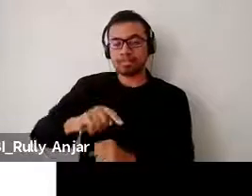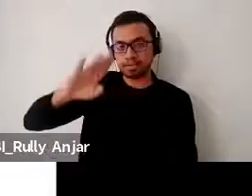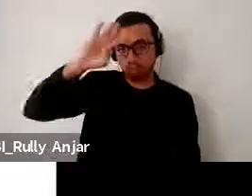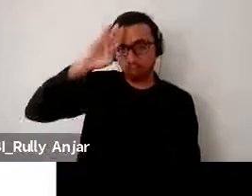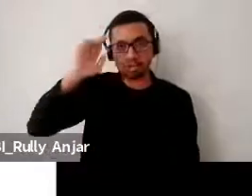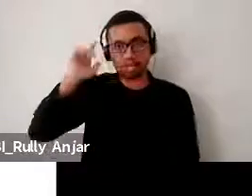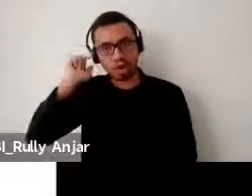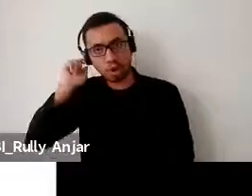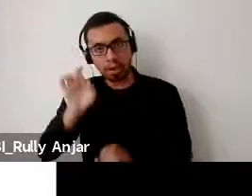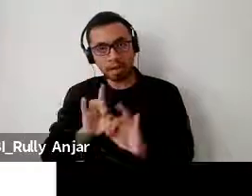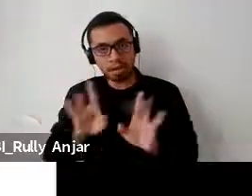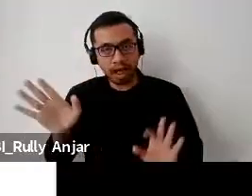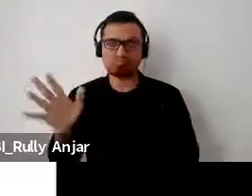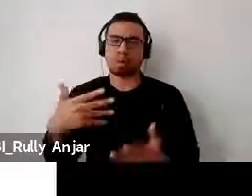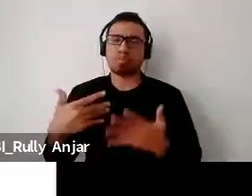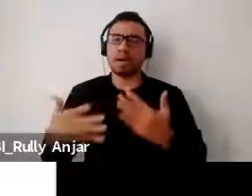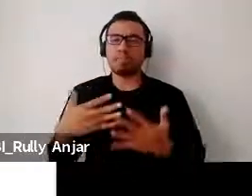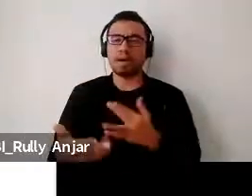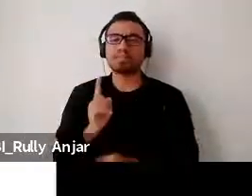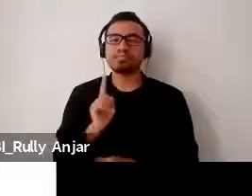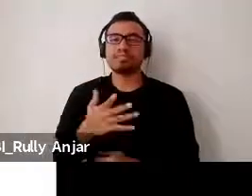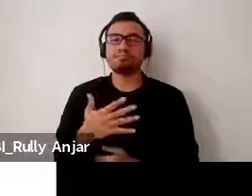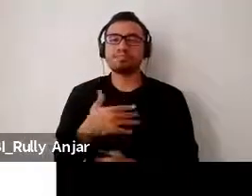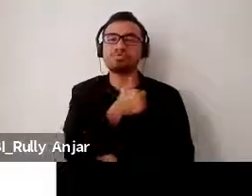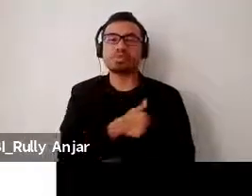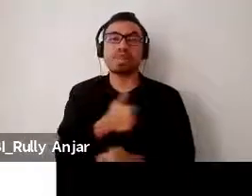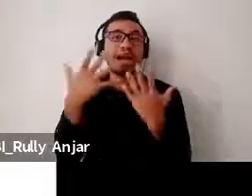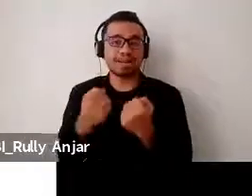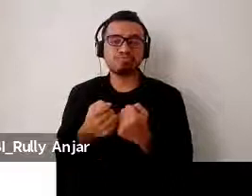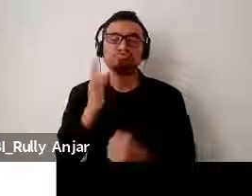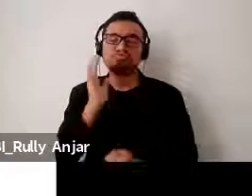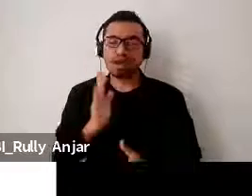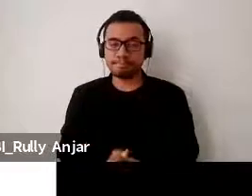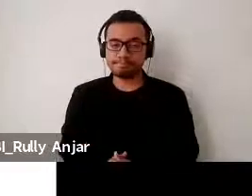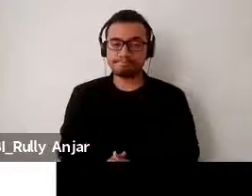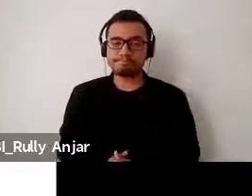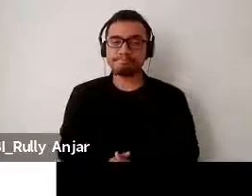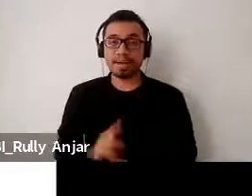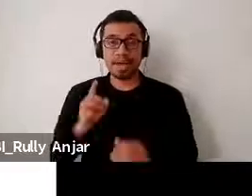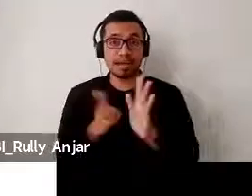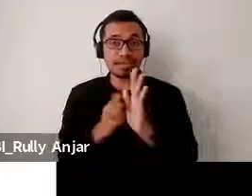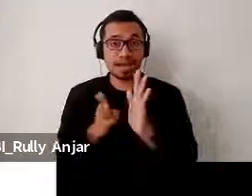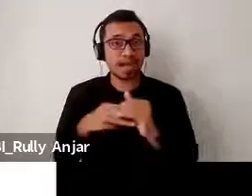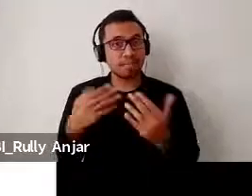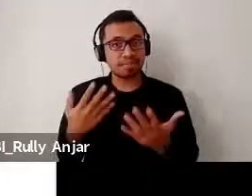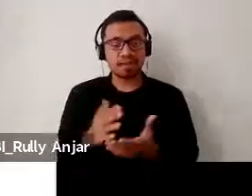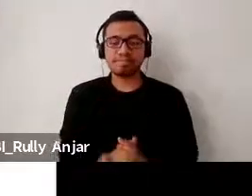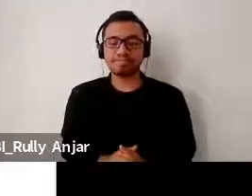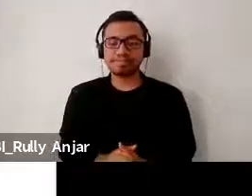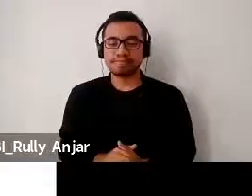itu sudah sesuai dengan harapan sosial. Masalahnya apa gitu, karena memang dari dulu memang diharapkan perempuan itu